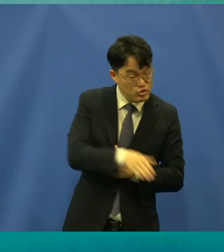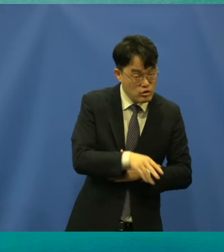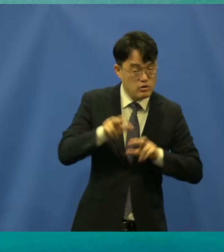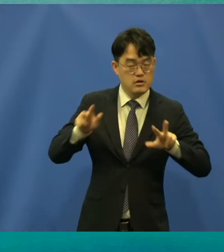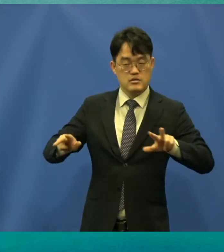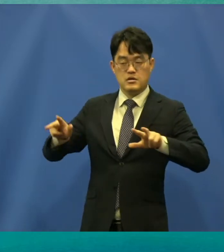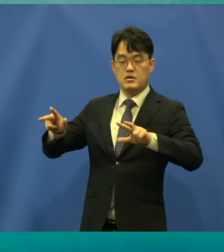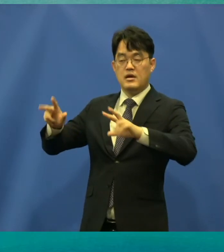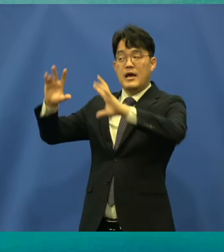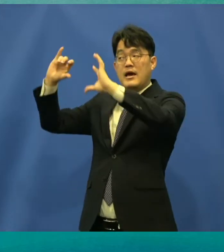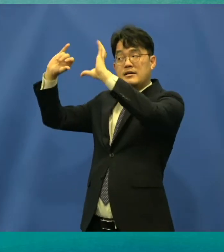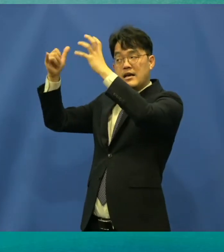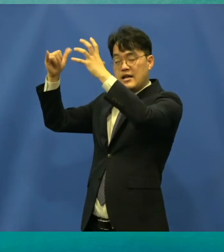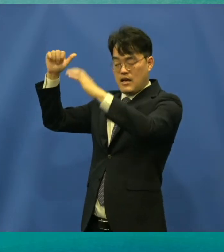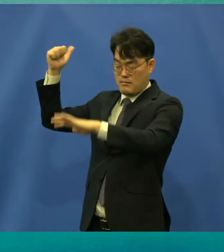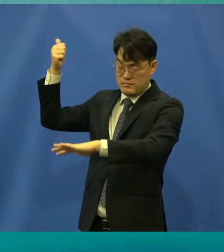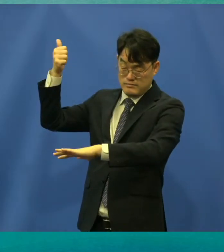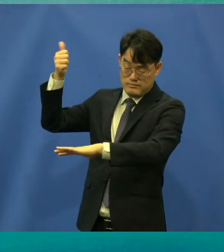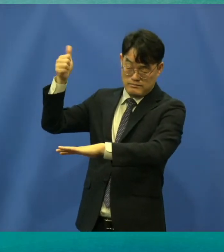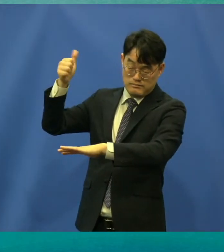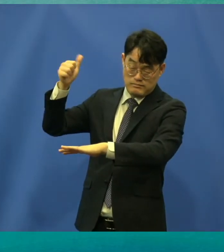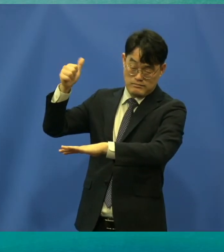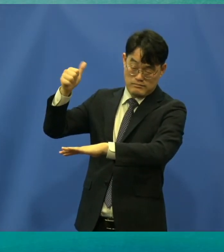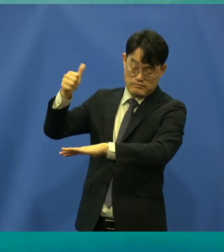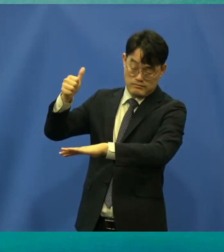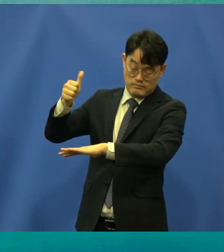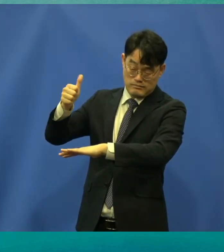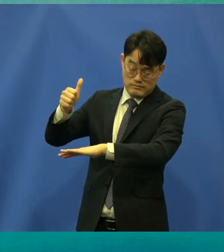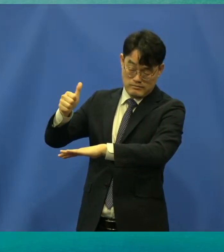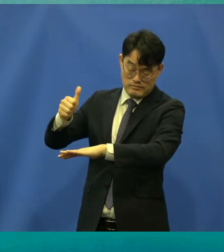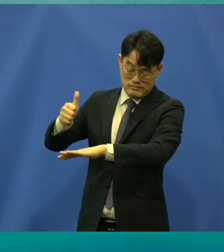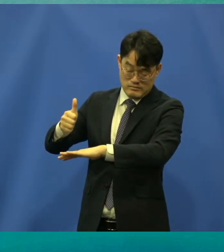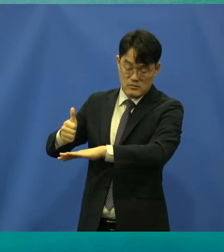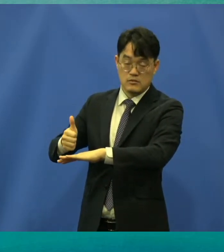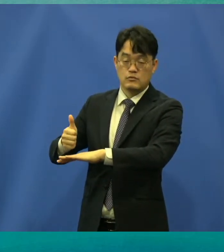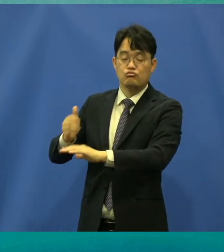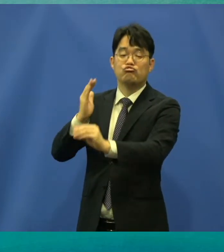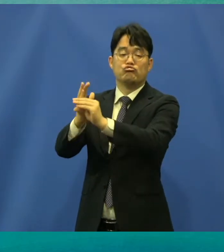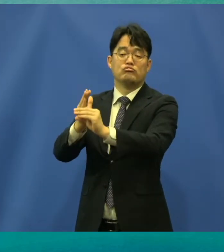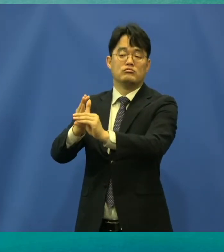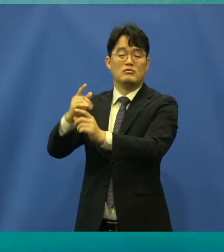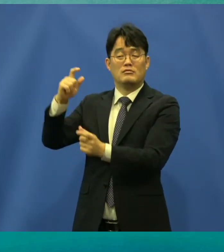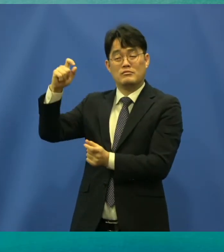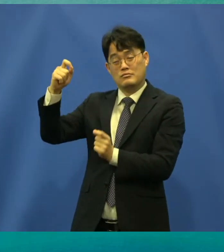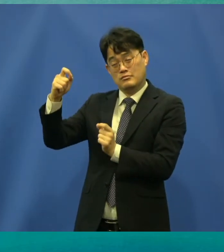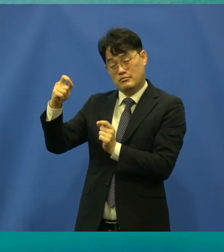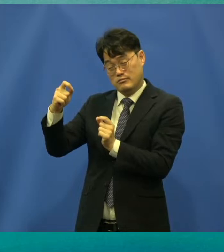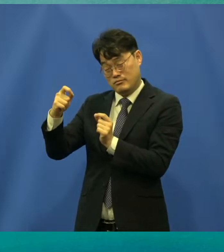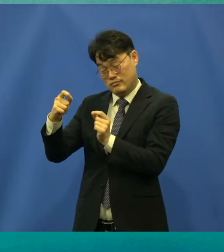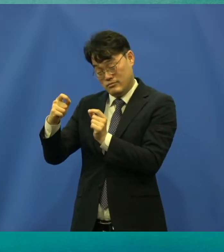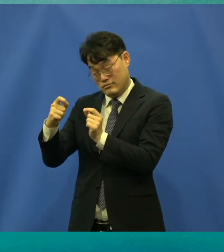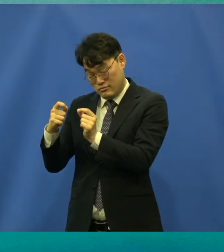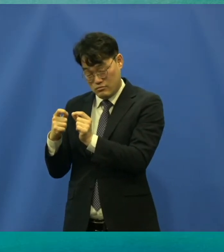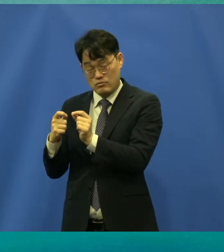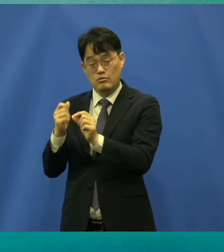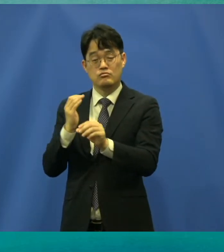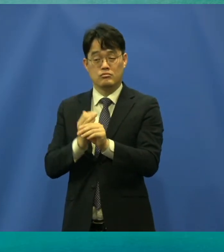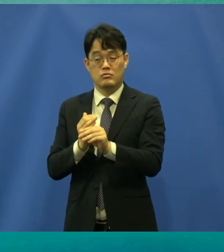말이 오는 끝이 나는 시간은 언제인지 못 모르지만 이미 종말은 시작이 된